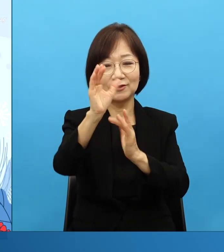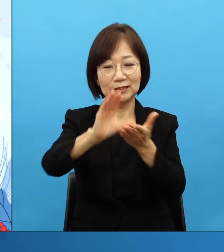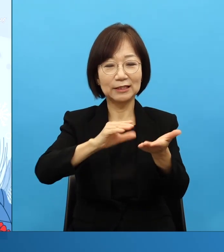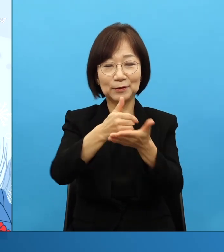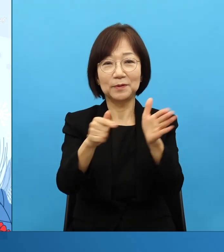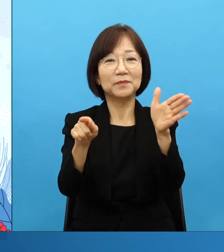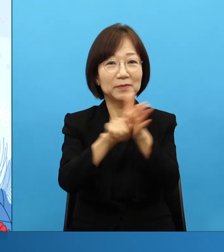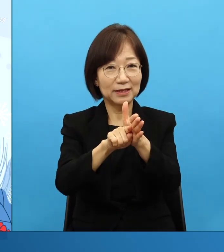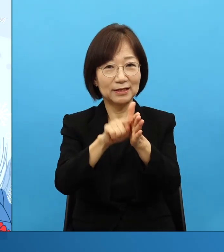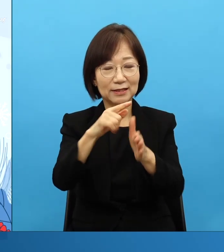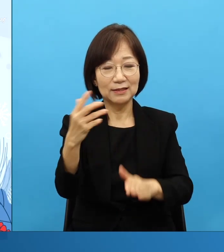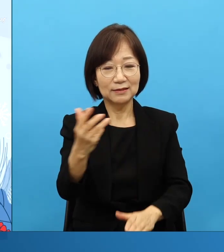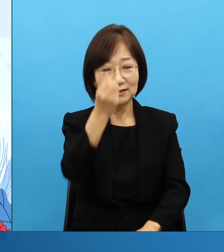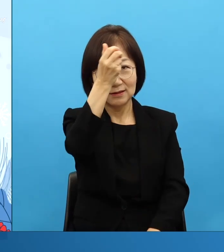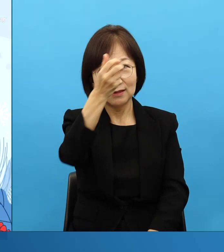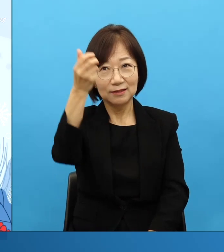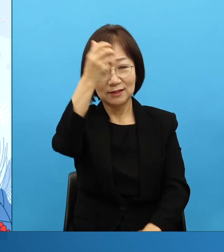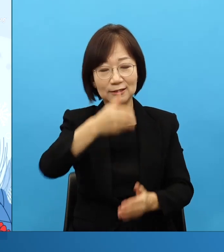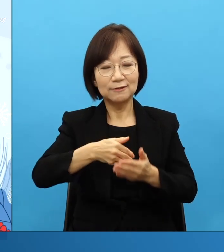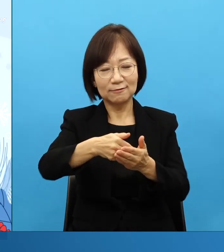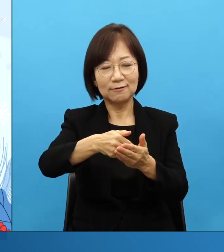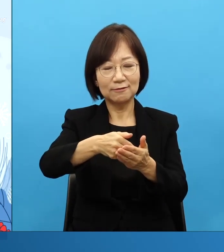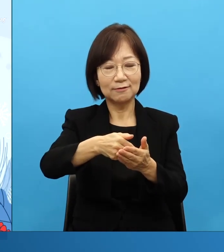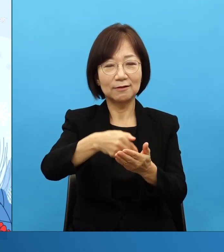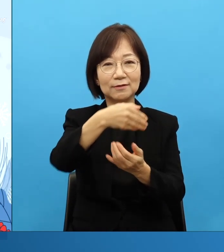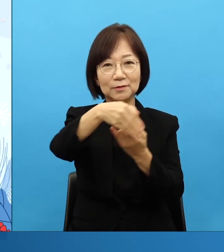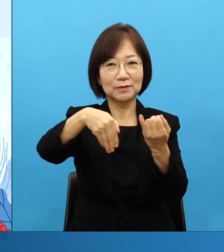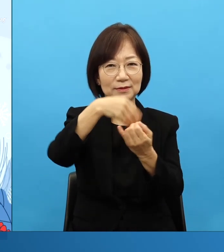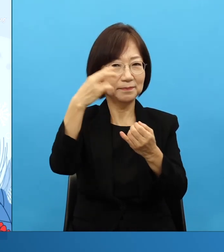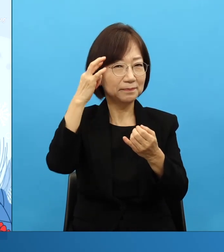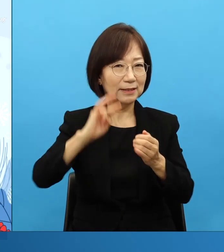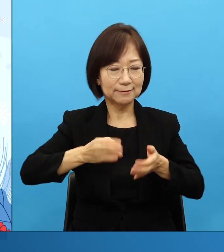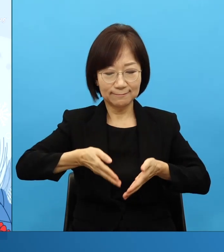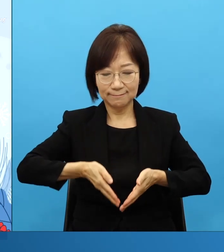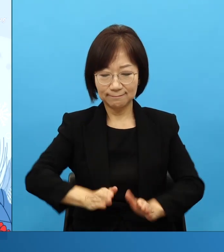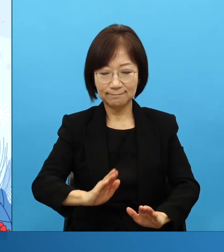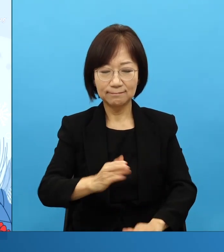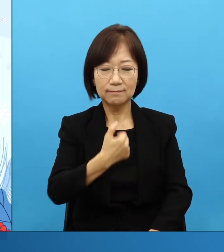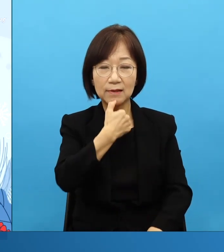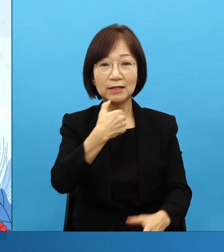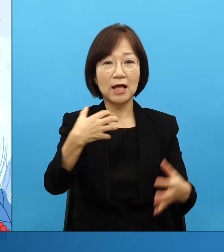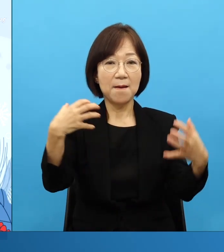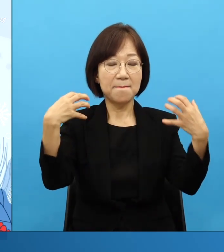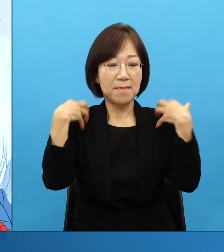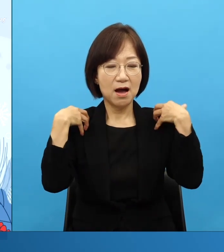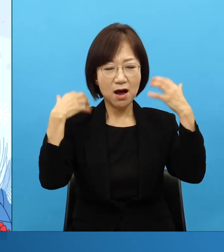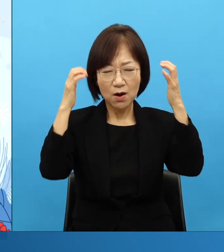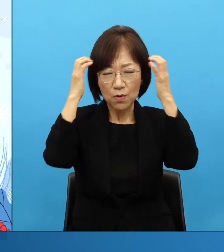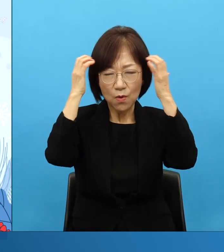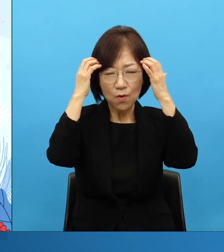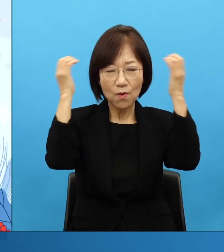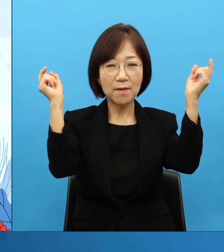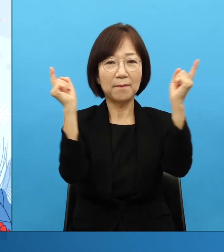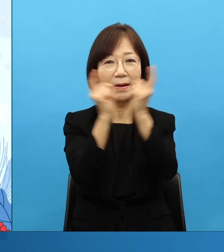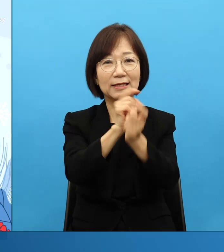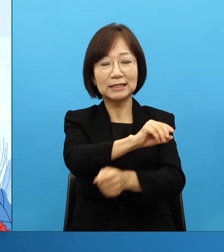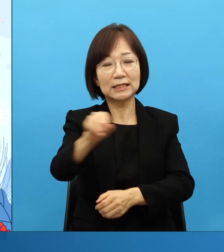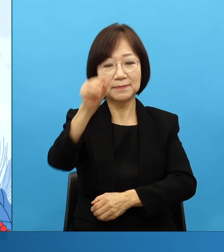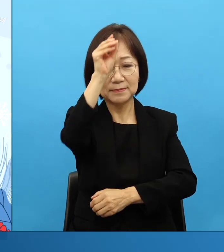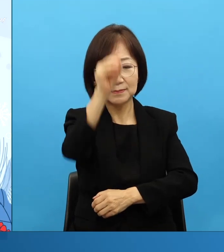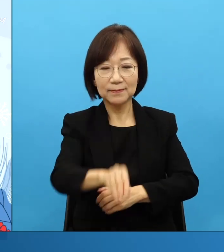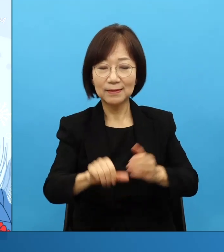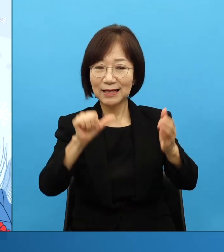믿사오니 이는 성령으로 잉태하사 동정녀 마리아에 나시고 본들 빌라도에게 고난을 받으사 십자